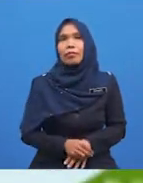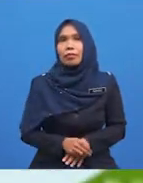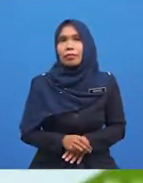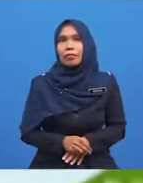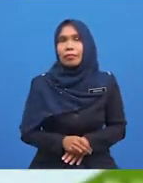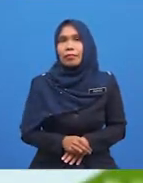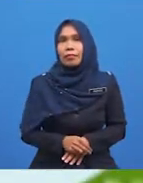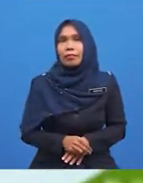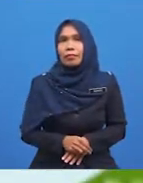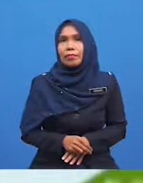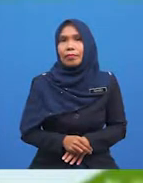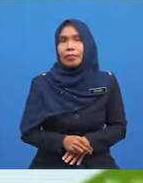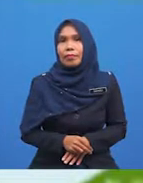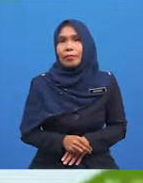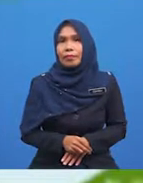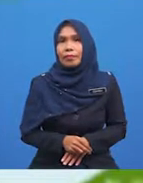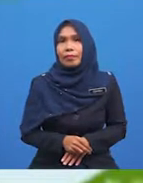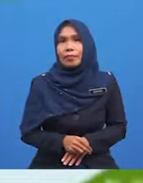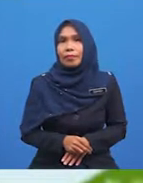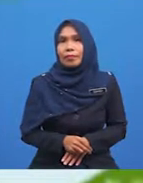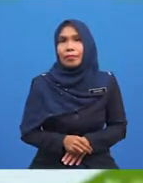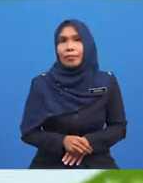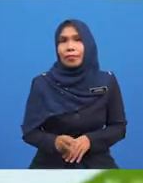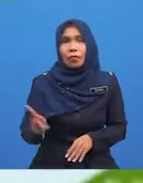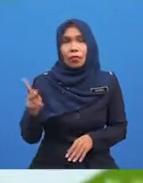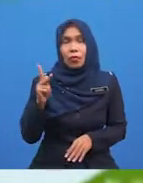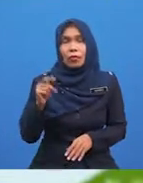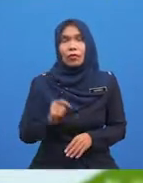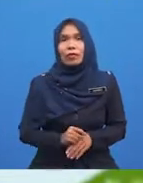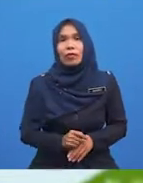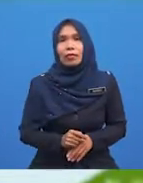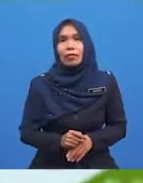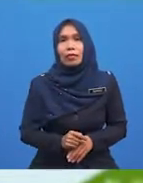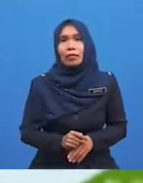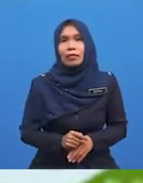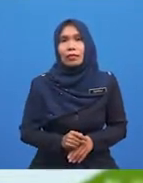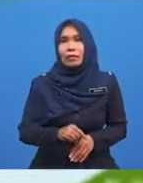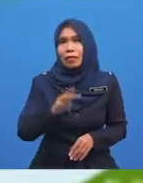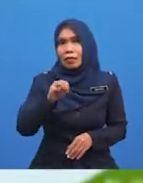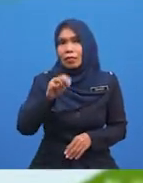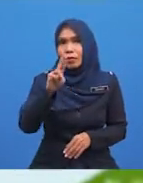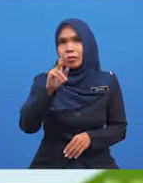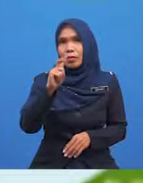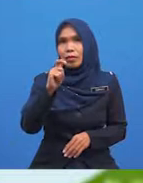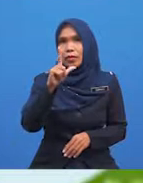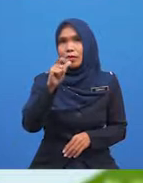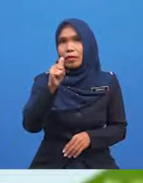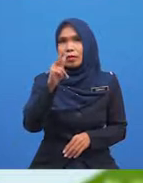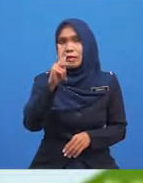Kuasa perkenan atau tidak adalah kuasa mutlak Yang di-Pertuan Agong